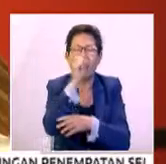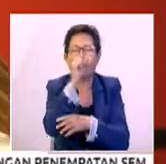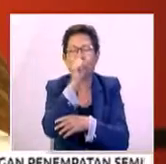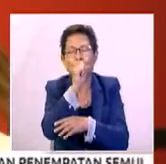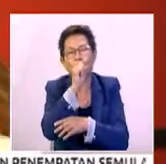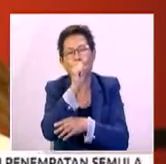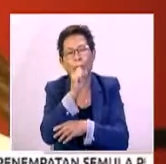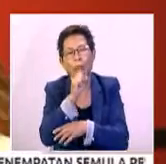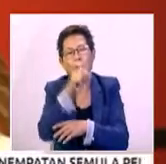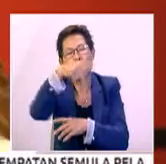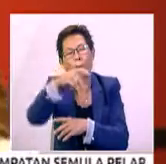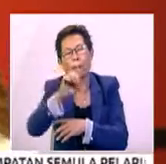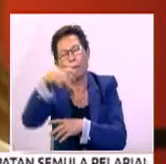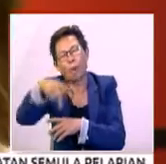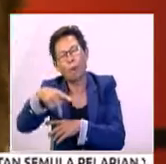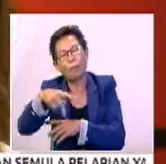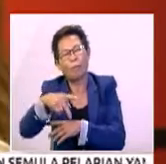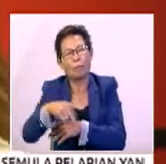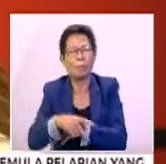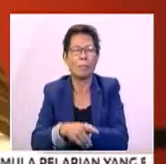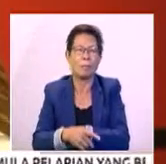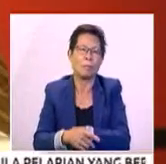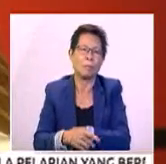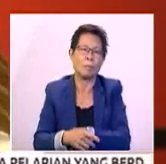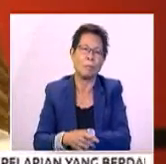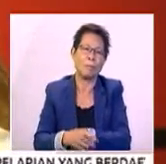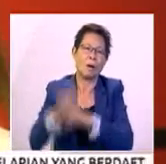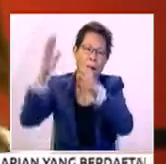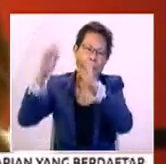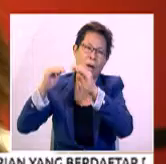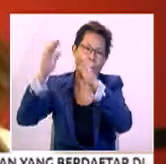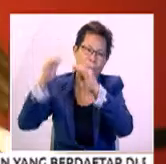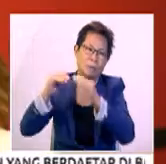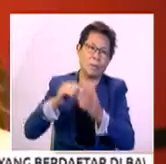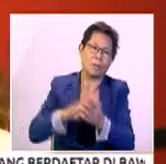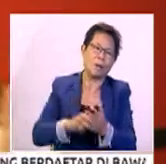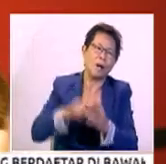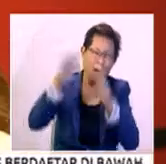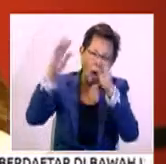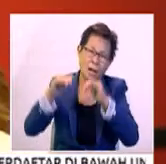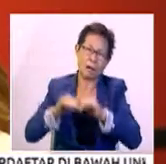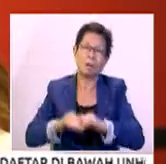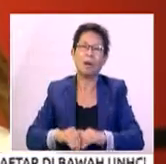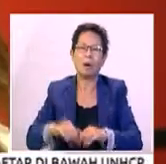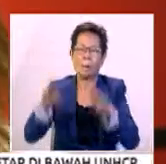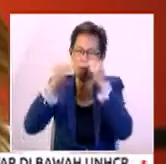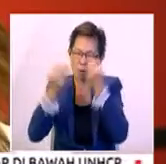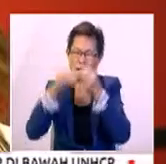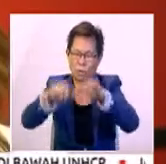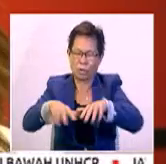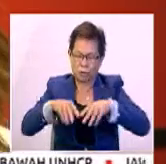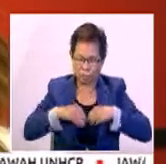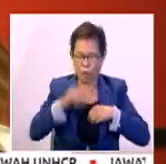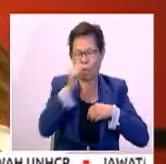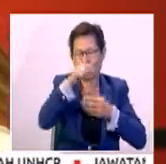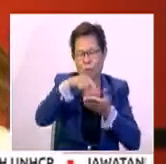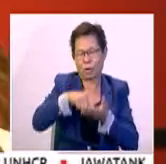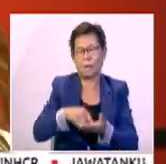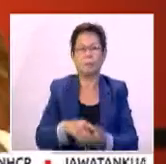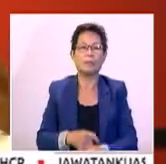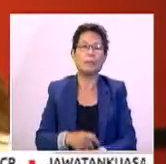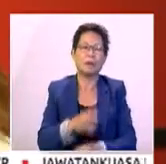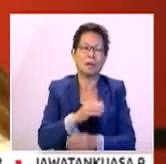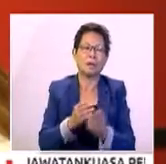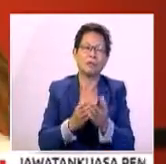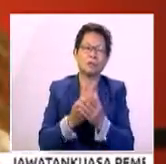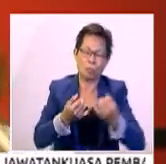kepada pop balada, mungkin ada R&B sikit. So harap inilah dapat diterima oleh orang masyarakat kita dalam Malaysia ni dan